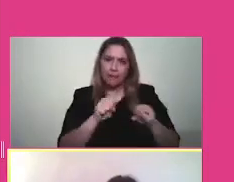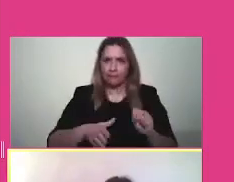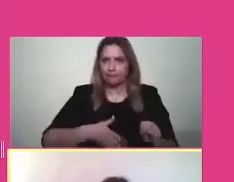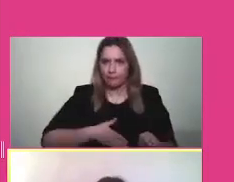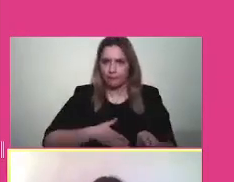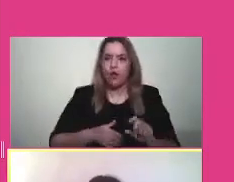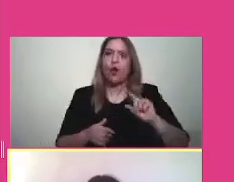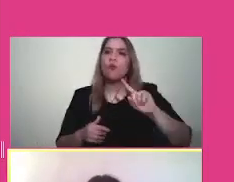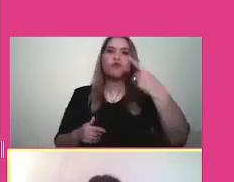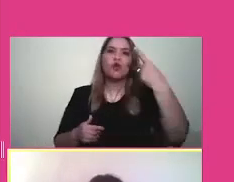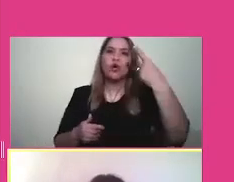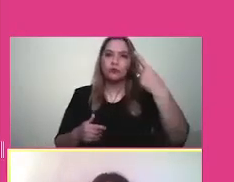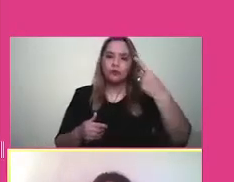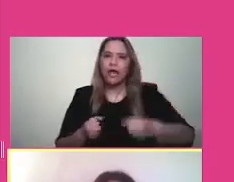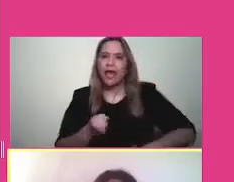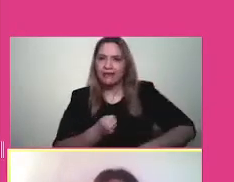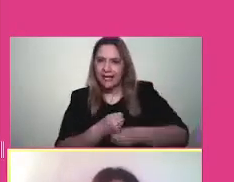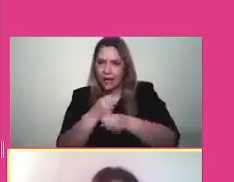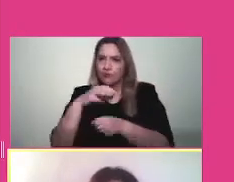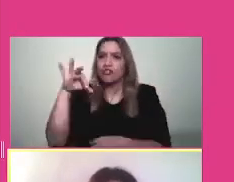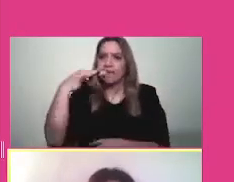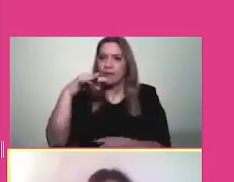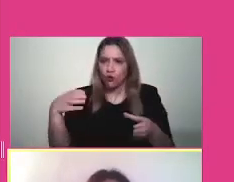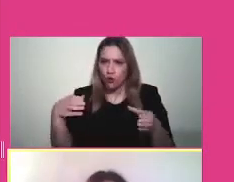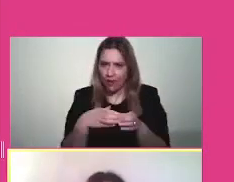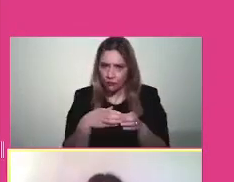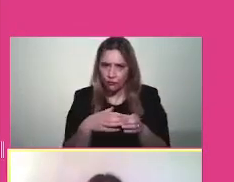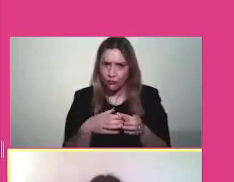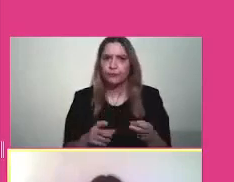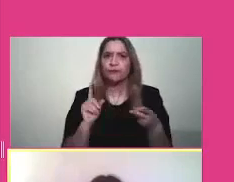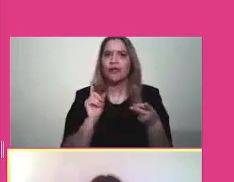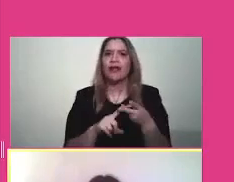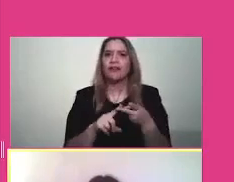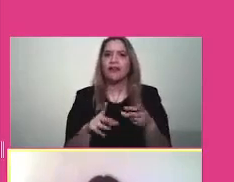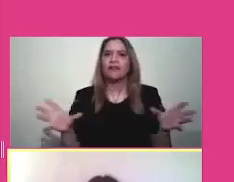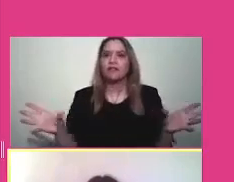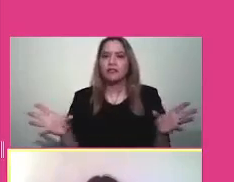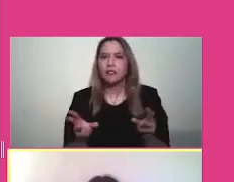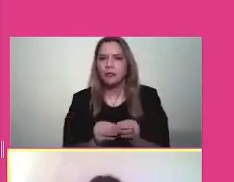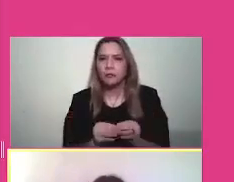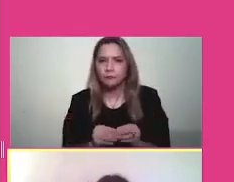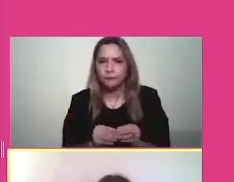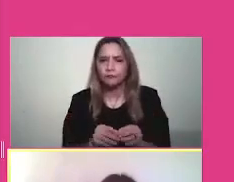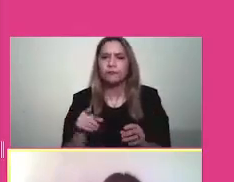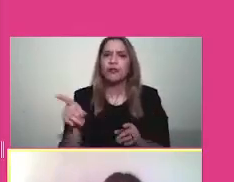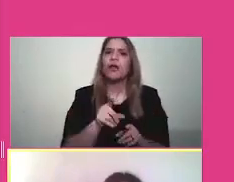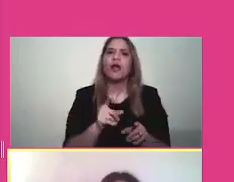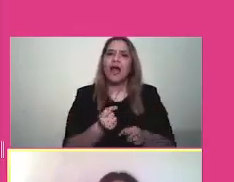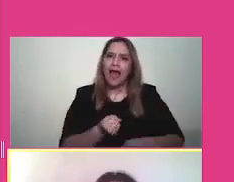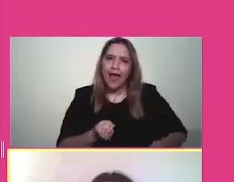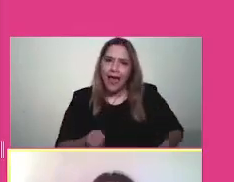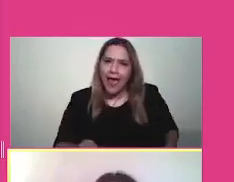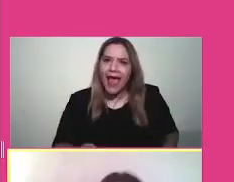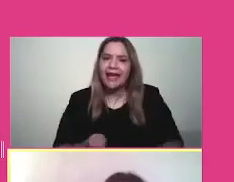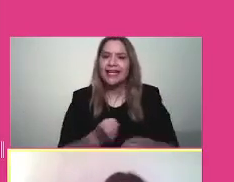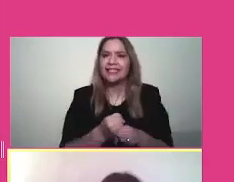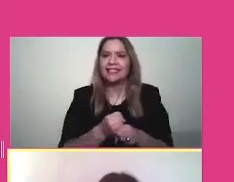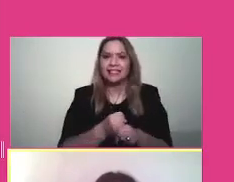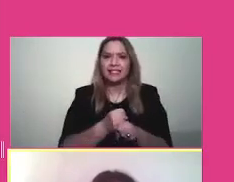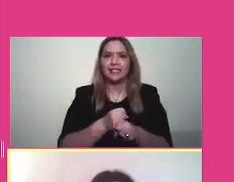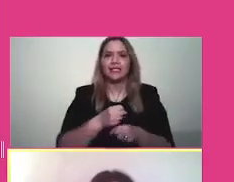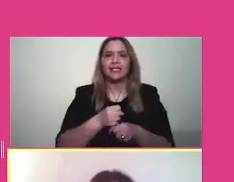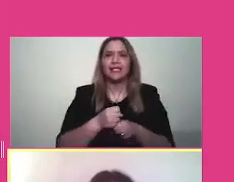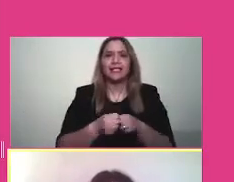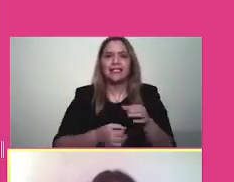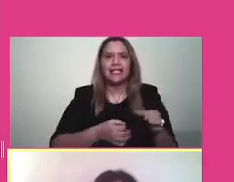πρώτη είναι η ενδυνάμωση των ευπαθών ομάδων. Η δεύτερη, η ενίσχυση της συνηγορίας και του υποπτικού ρόλου της